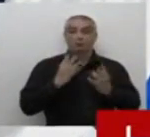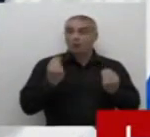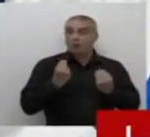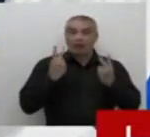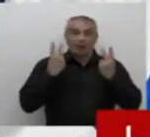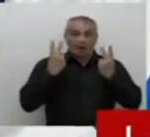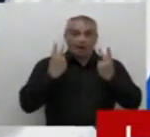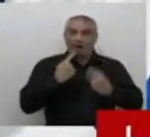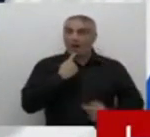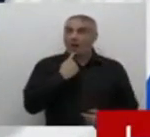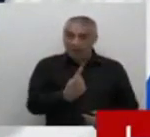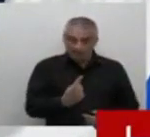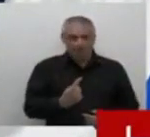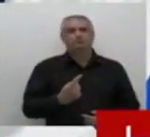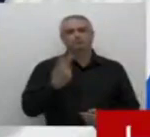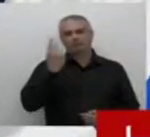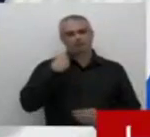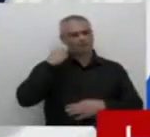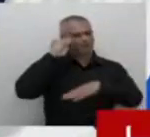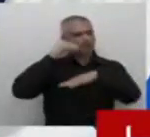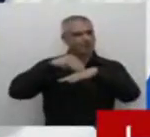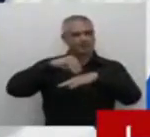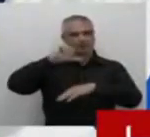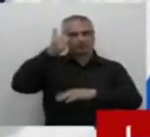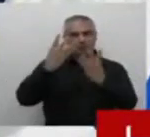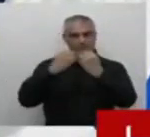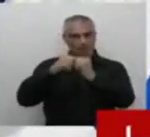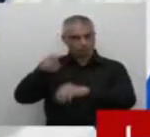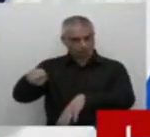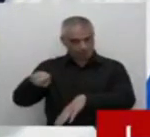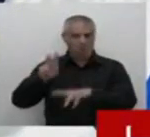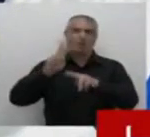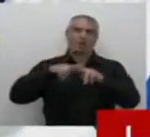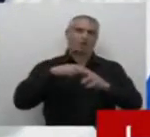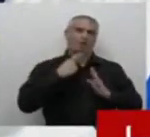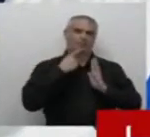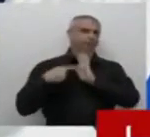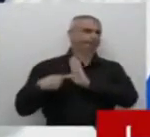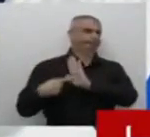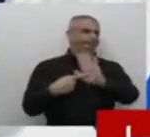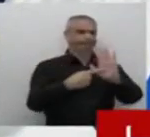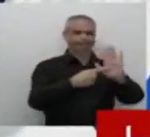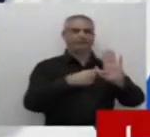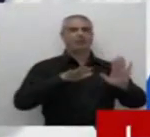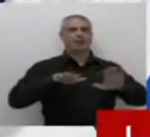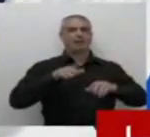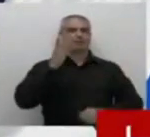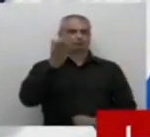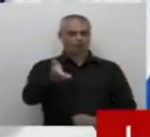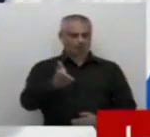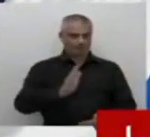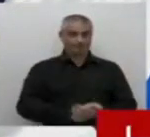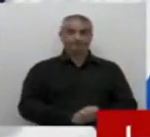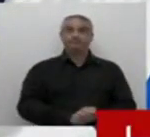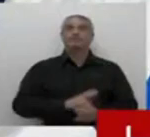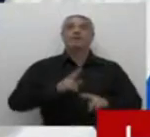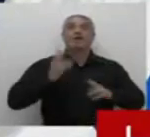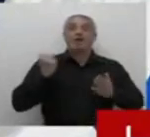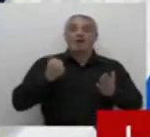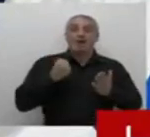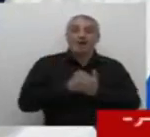مع العميد في الاحتياط سان ماروم وسوف نقوم بموافاتنا المفقودين